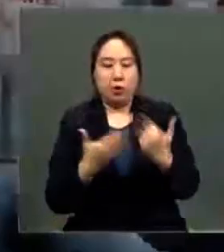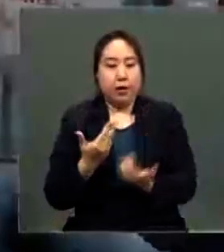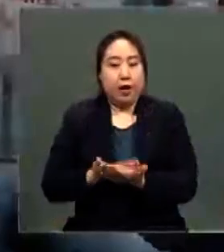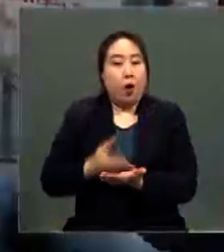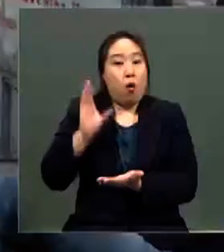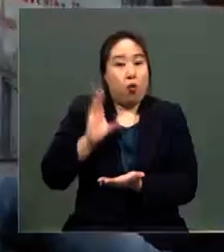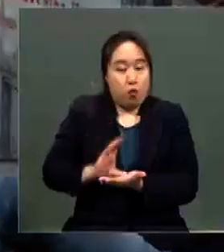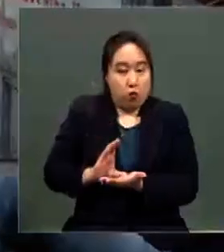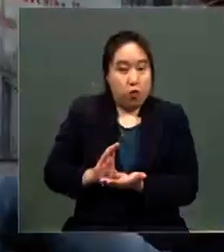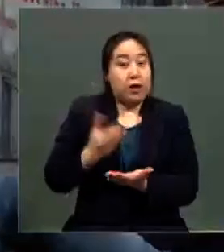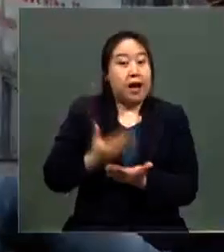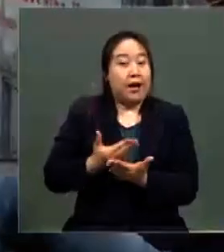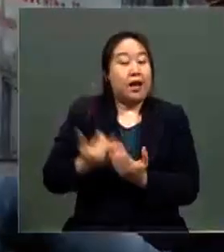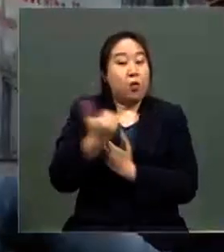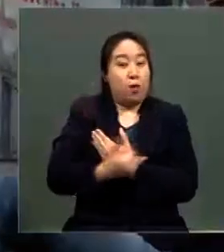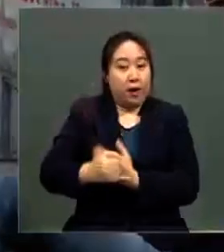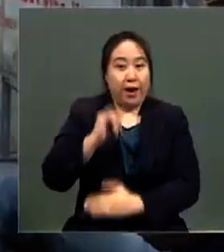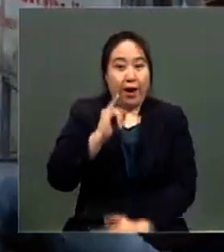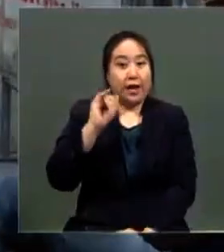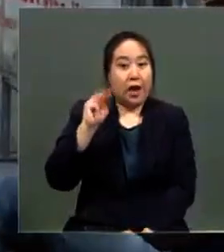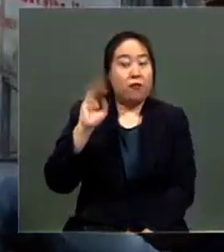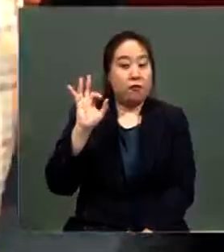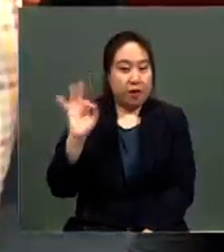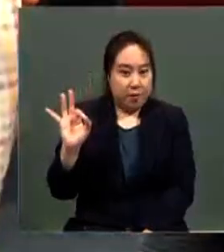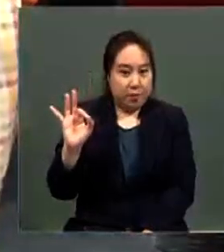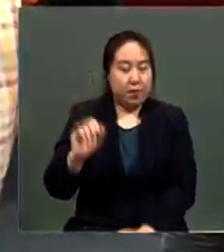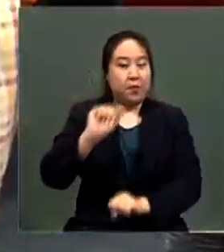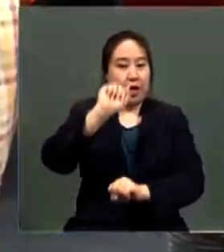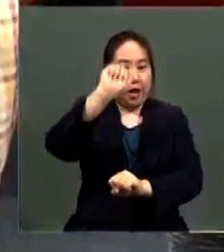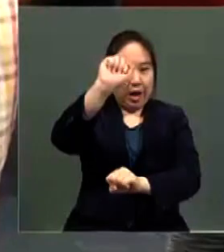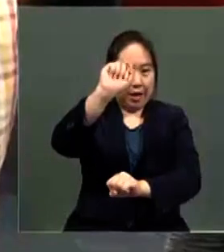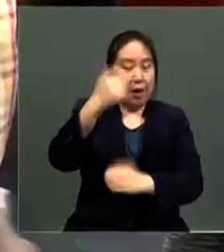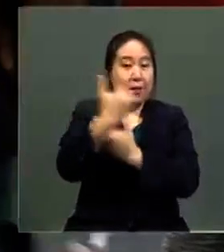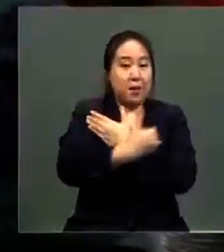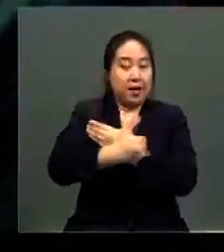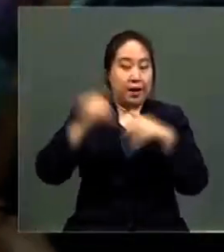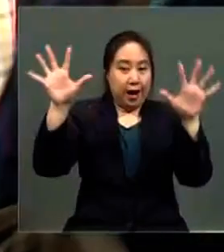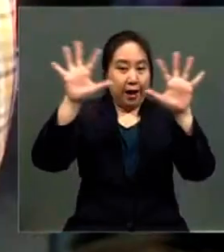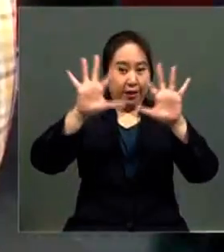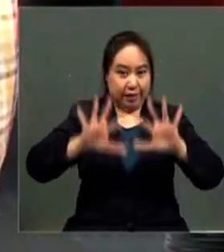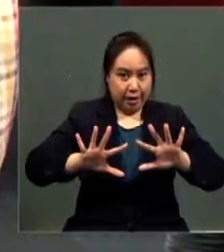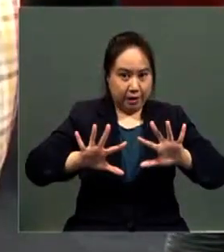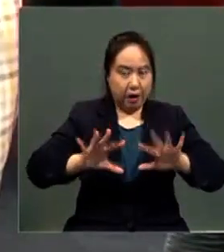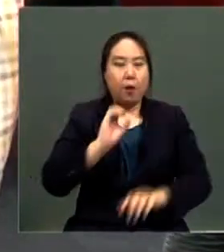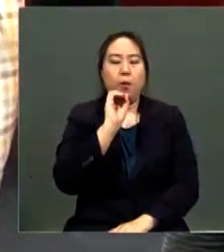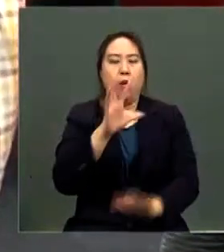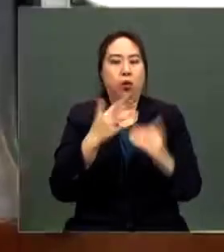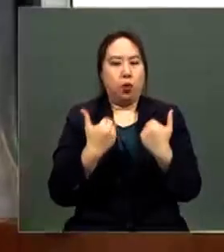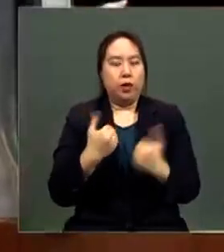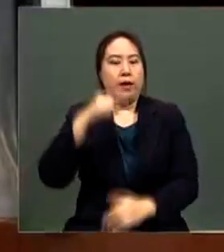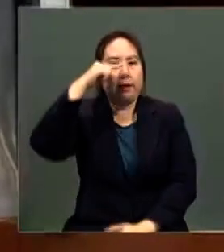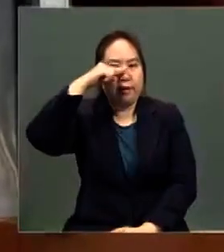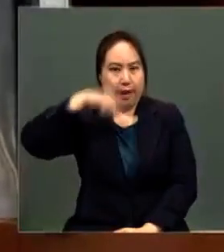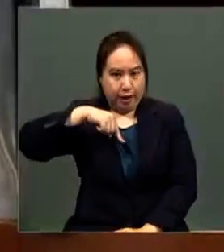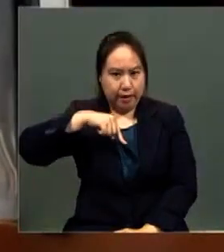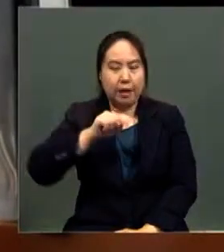ประเทศหรือ IMF ประกาศภาวะการกลุ่มประเทศอาเซียนโดยระบุว่าประเทศไทยเ